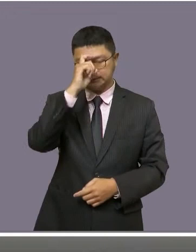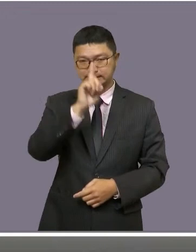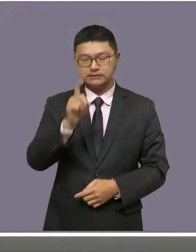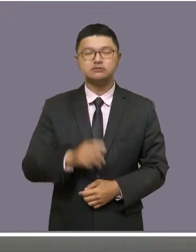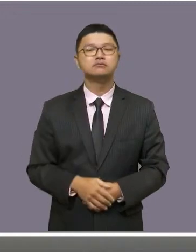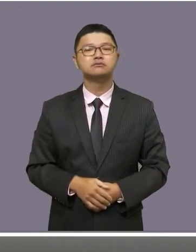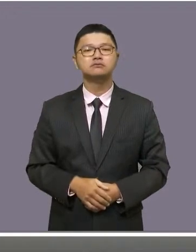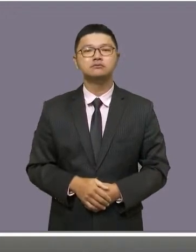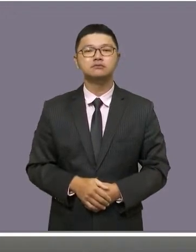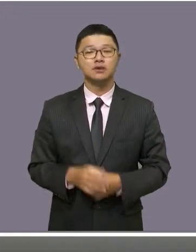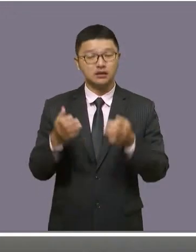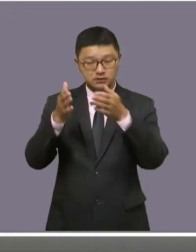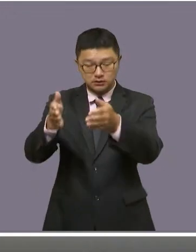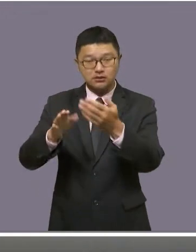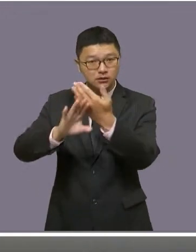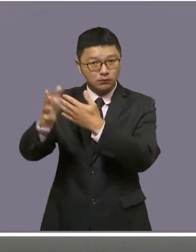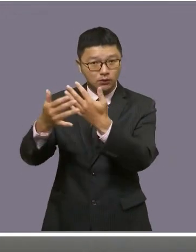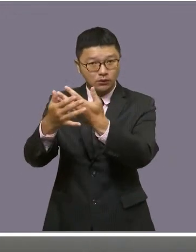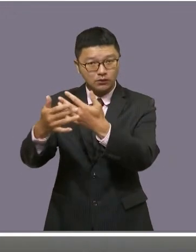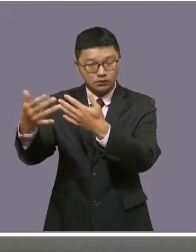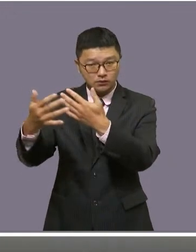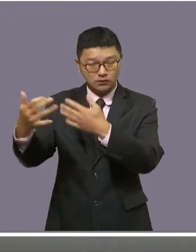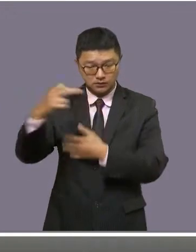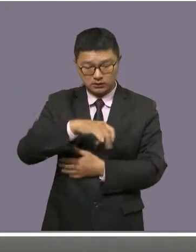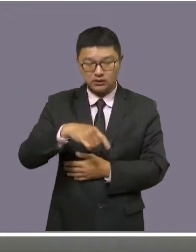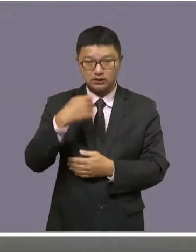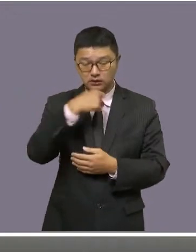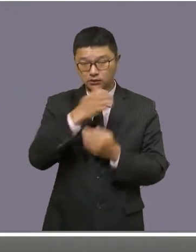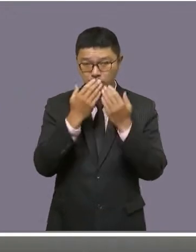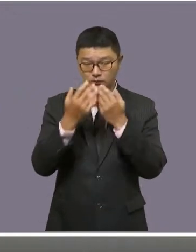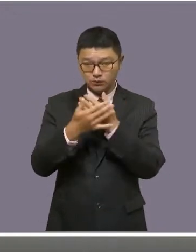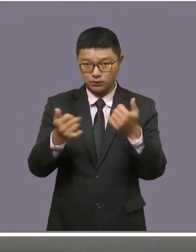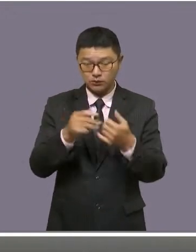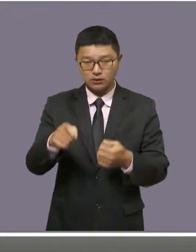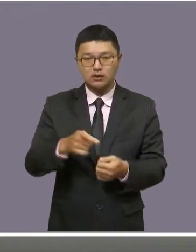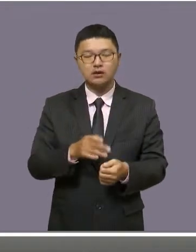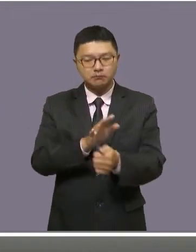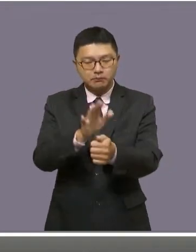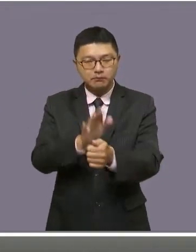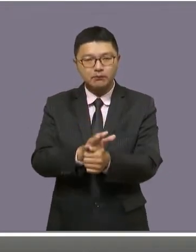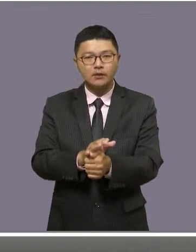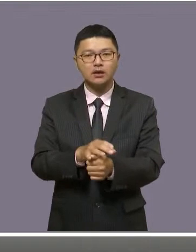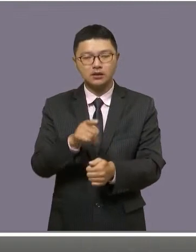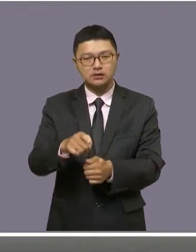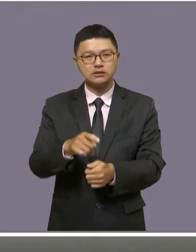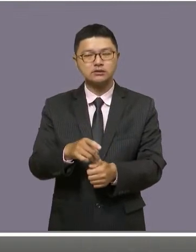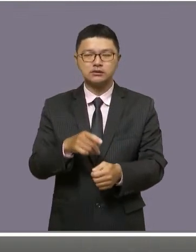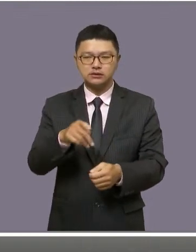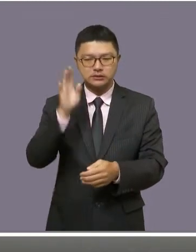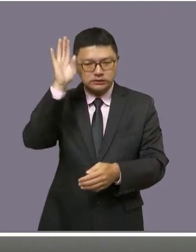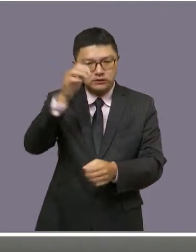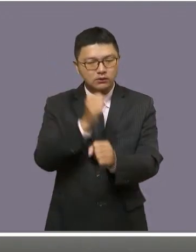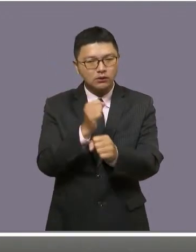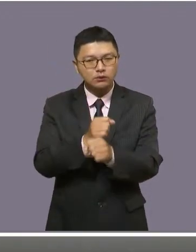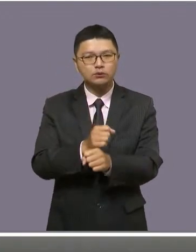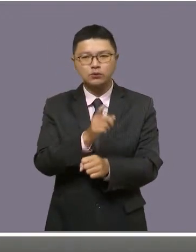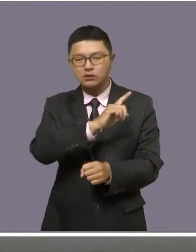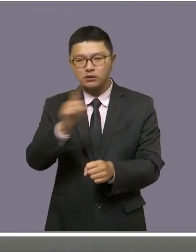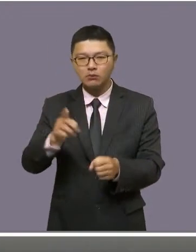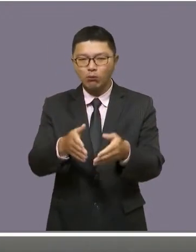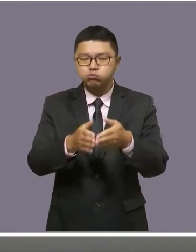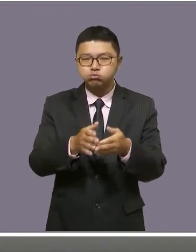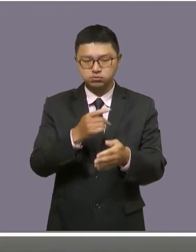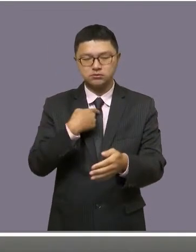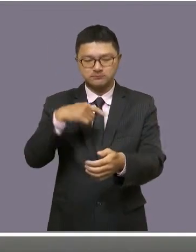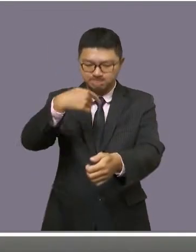于境外生的一个职涯咨询跟就业辅导机制能够 再更增强，希望这些境外生毕业